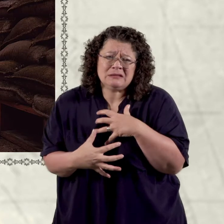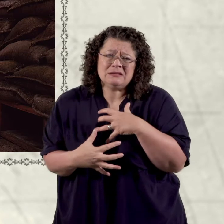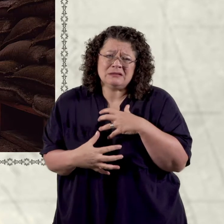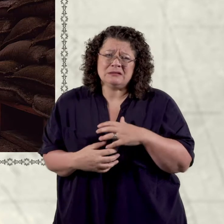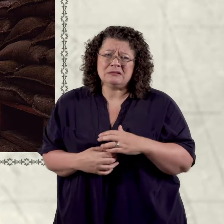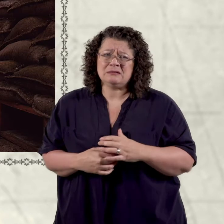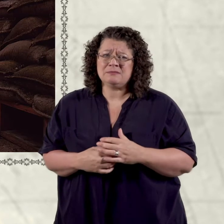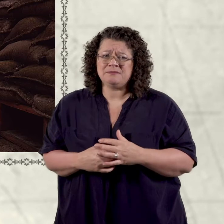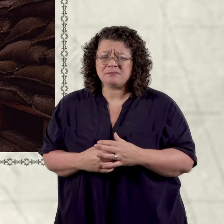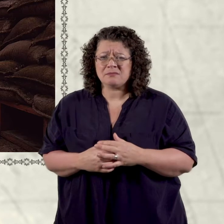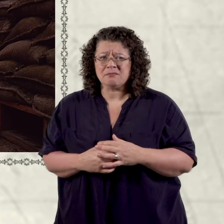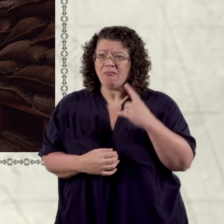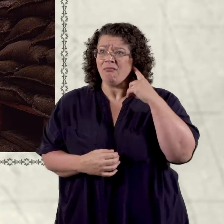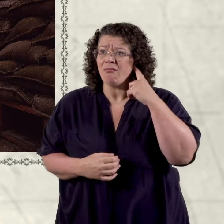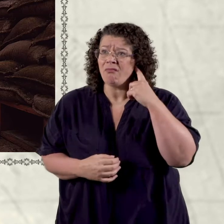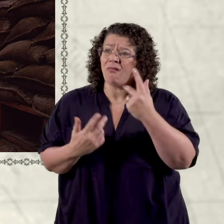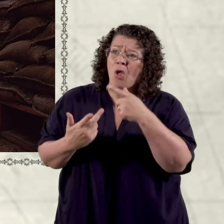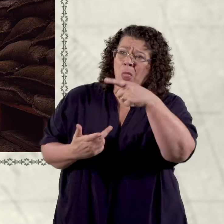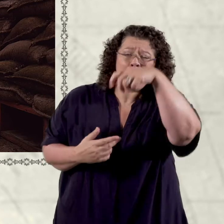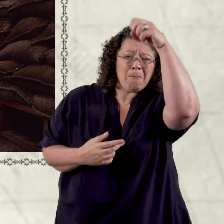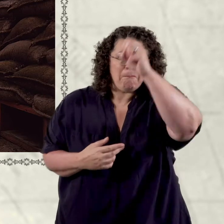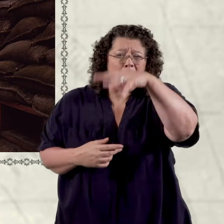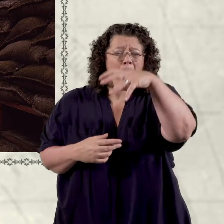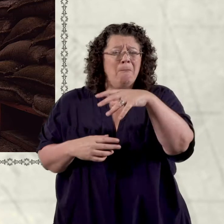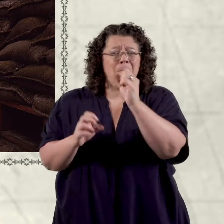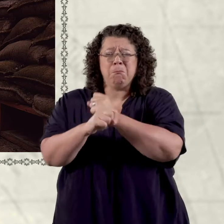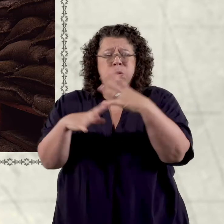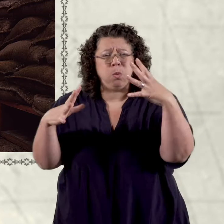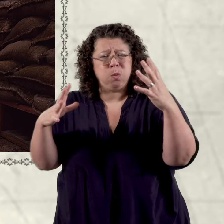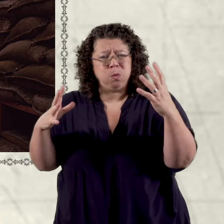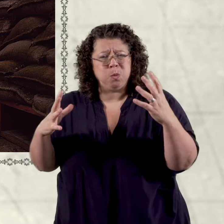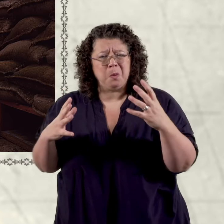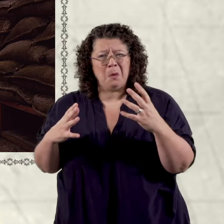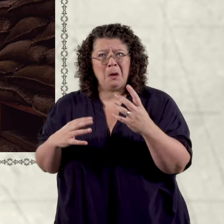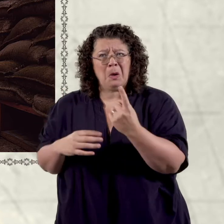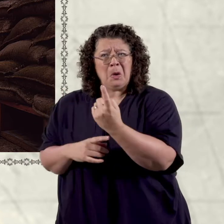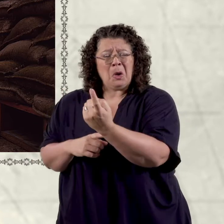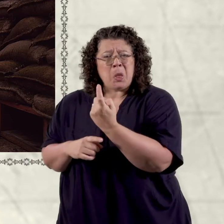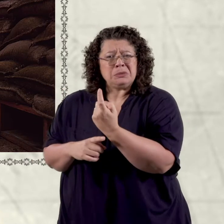Y sŵn bom arall yn ffrwydro. Yn agosach tro yma.